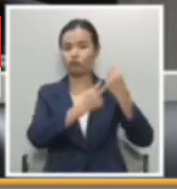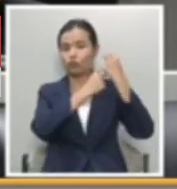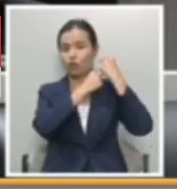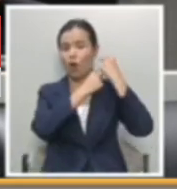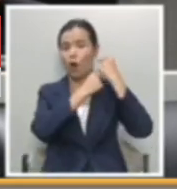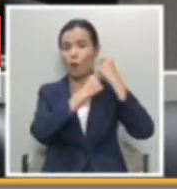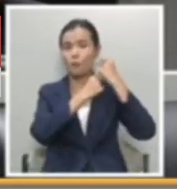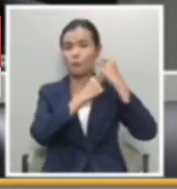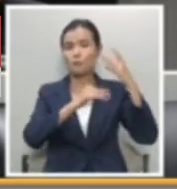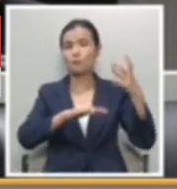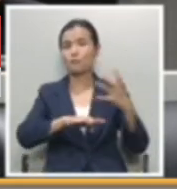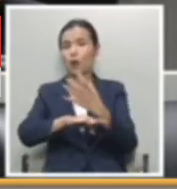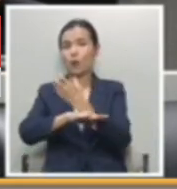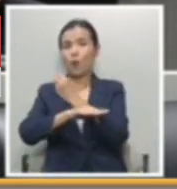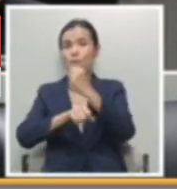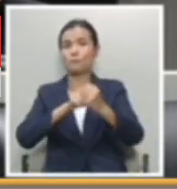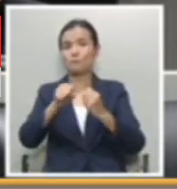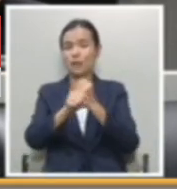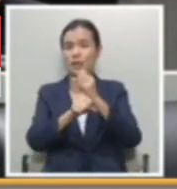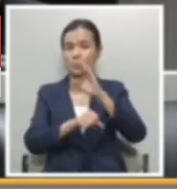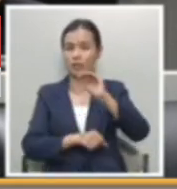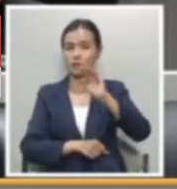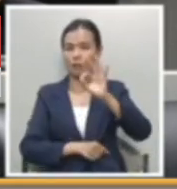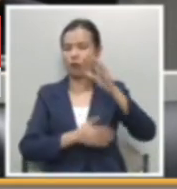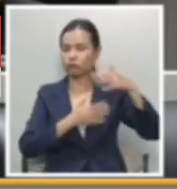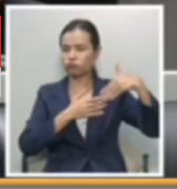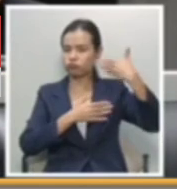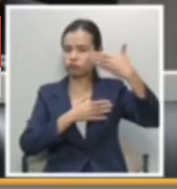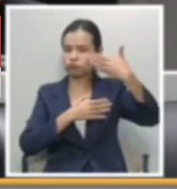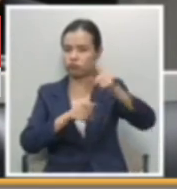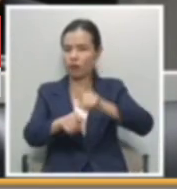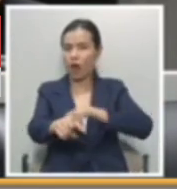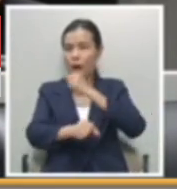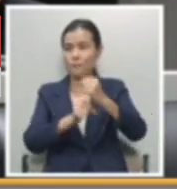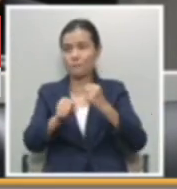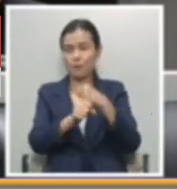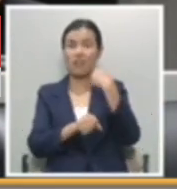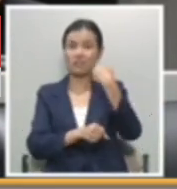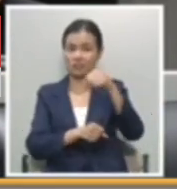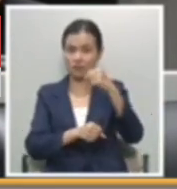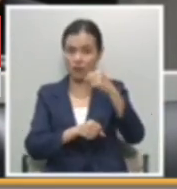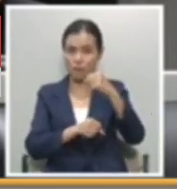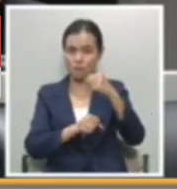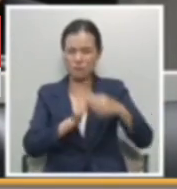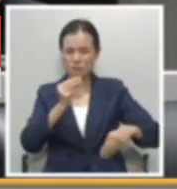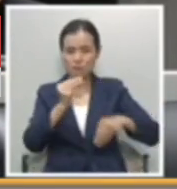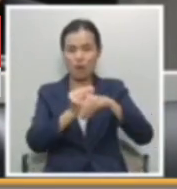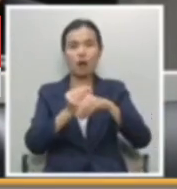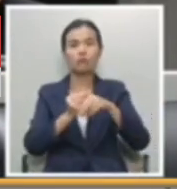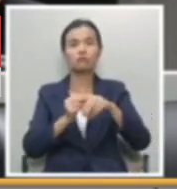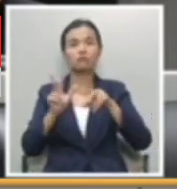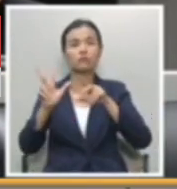ติปี2549ผ่านมา10กว่าปีกระโดดขึ้นมาเกือบ